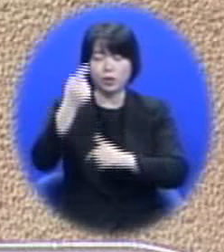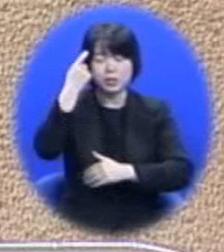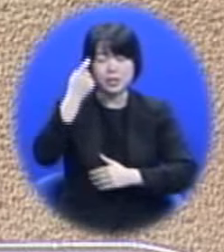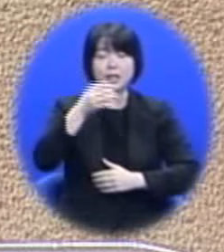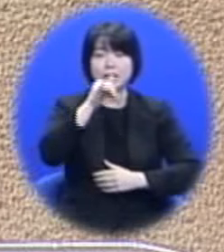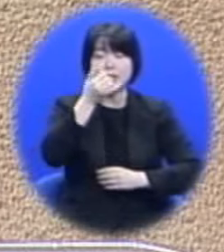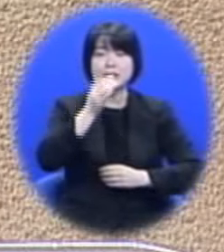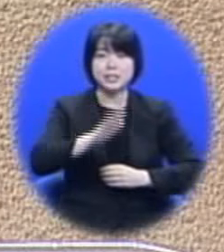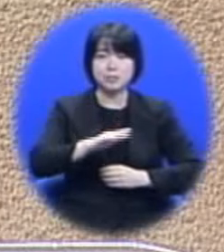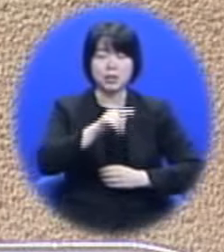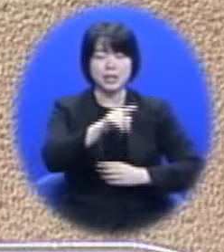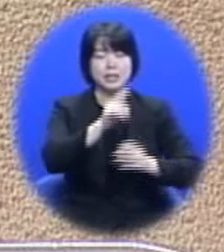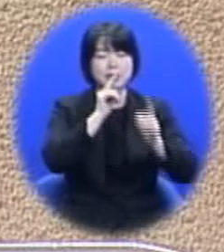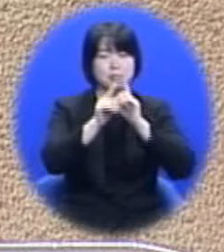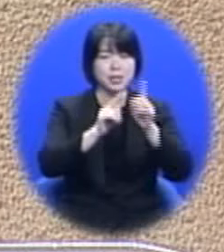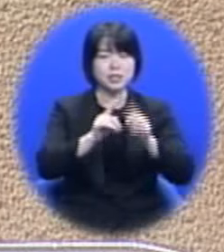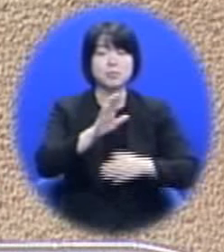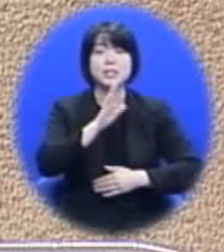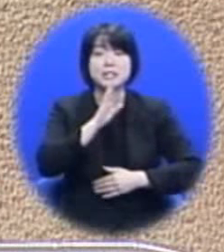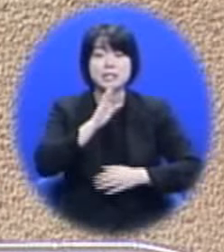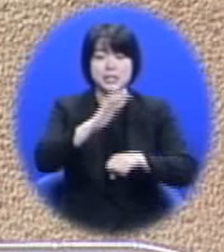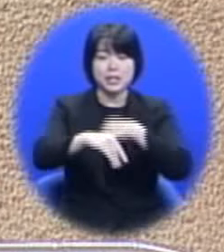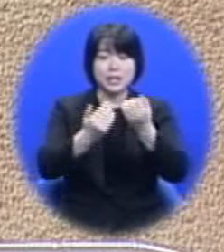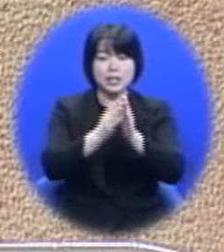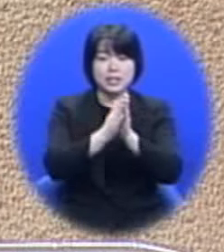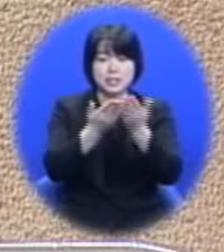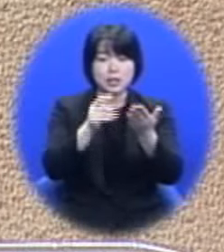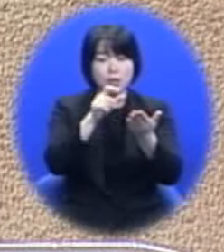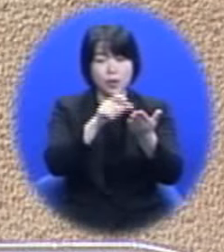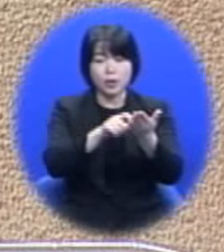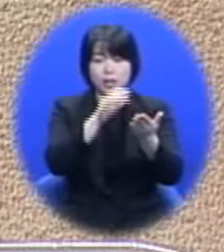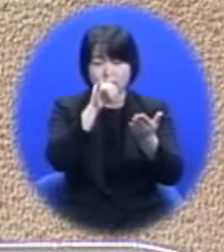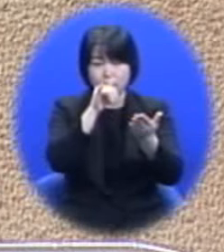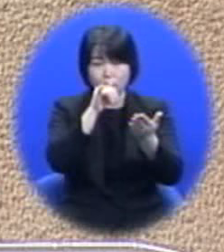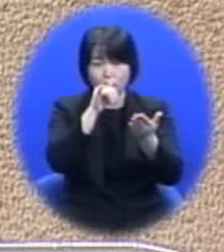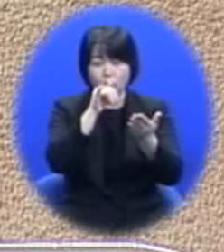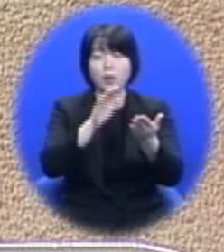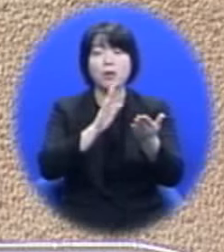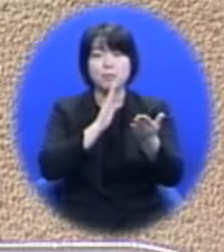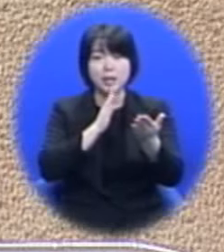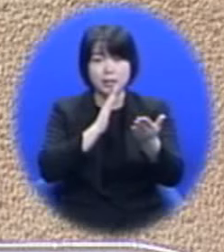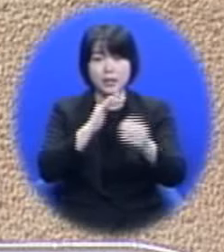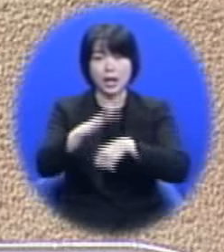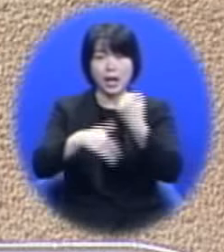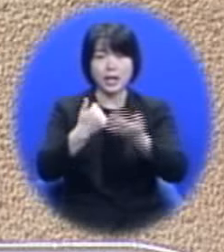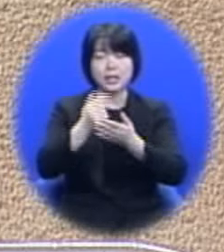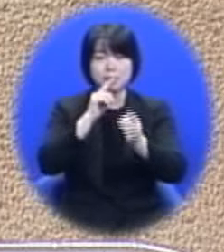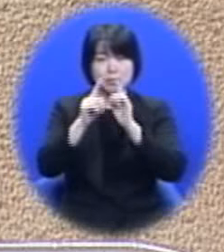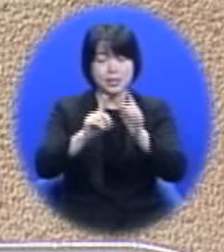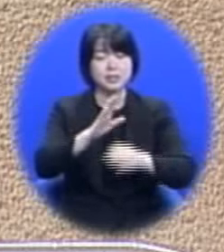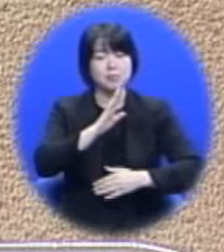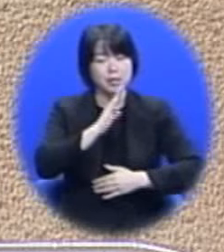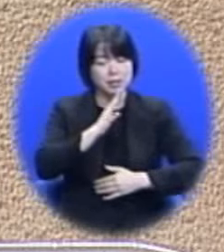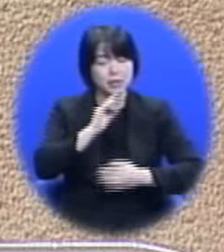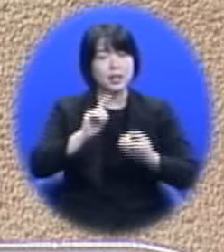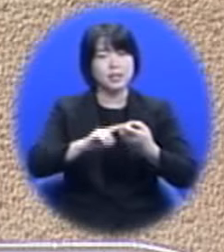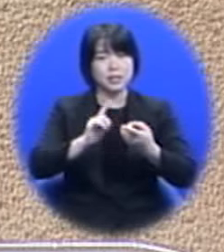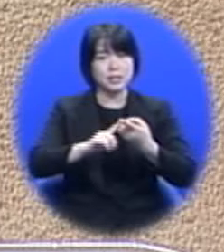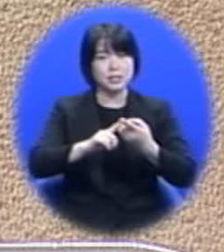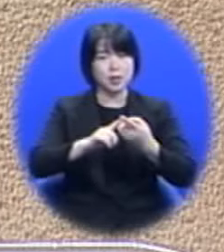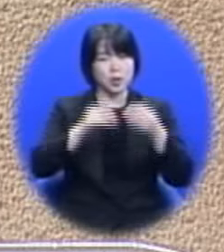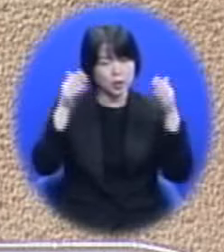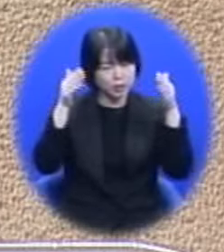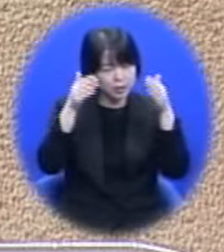이 말씀이 진짜 성경의 그 말씀인가, 하나님의 말씀하시는 그것인가 하는 것에 대해서 초점을